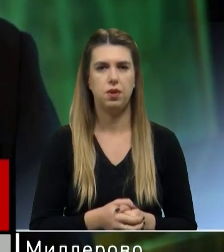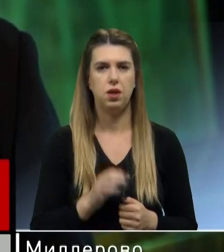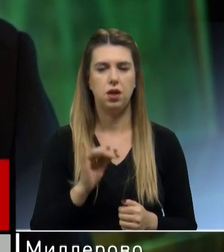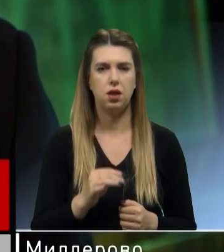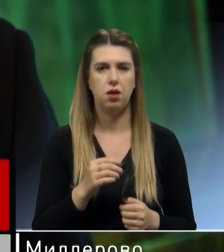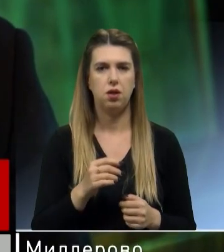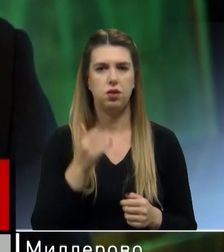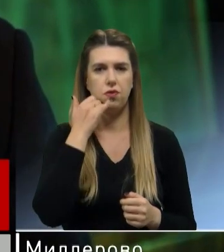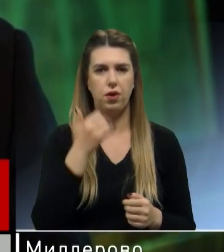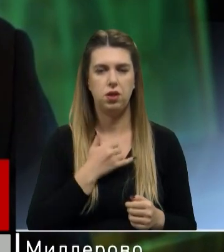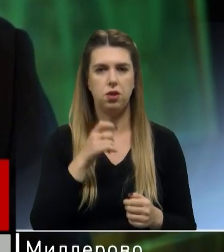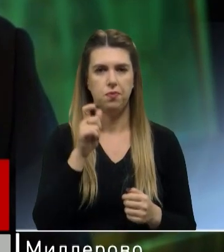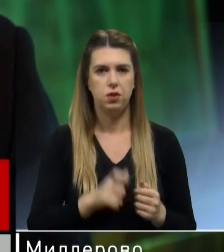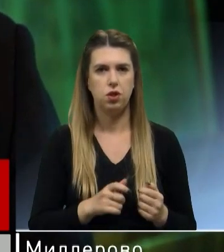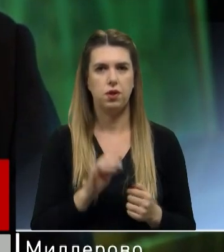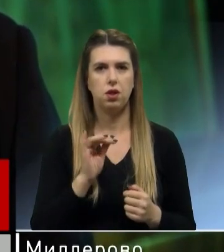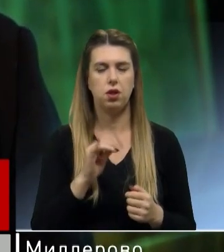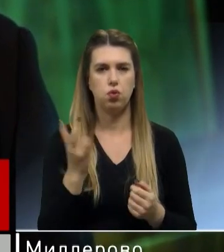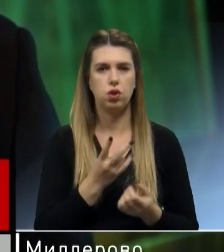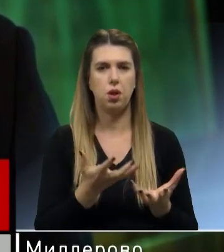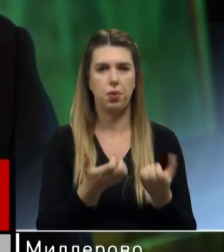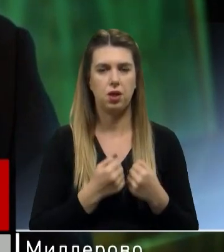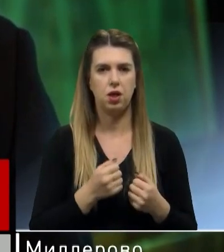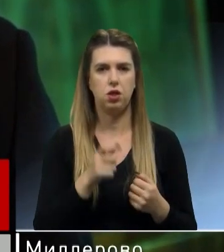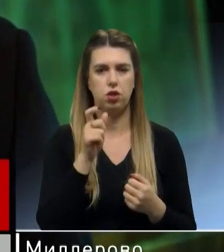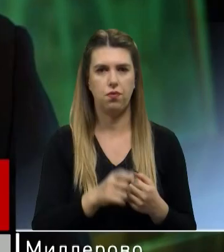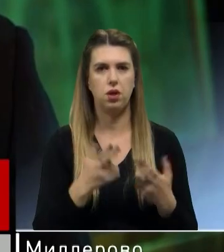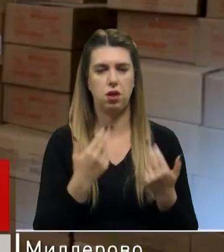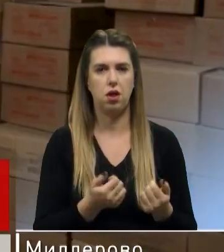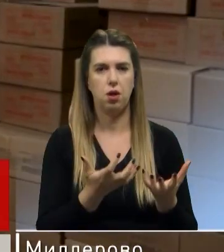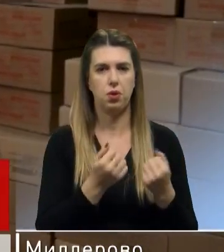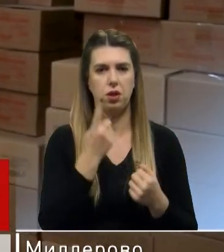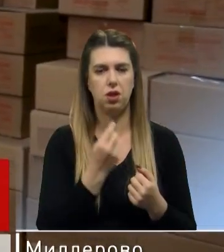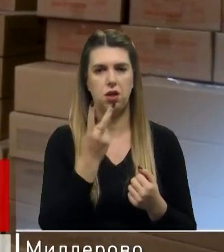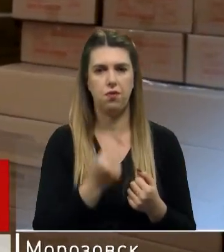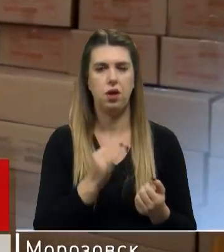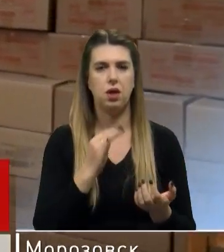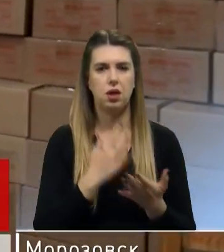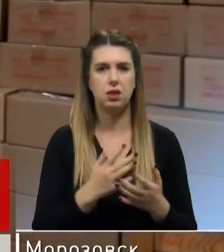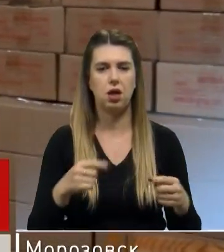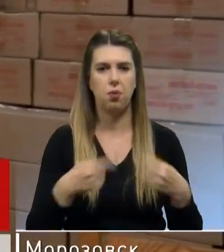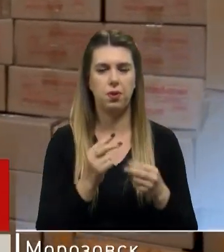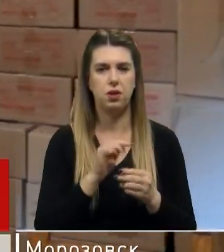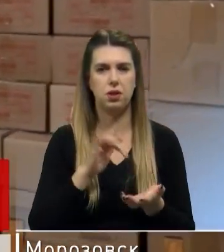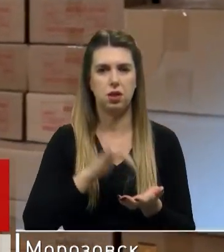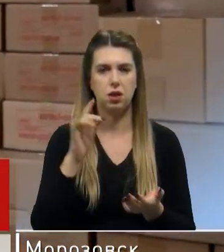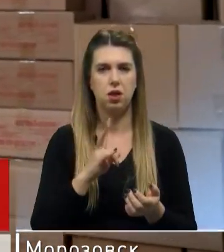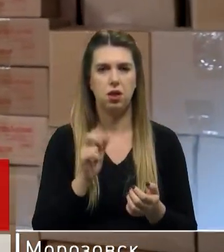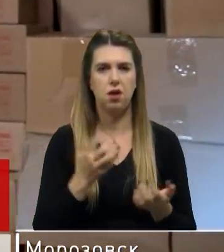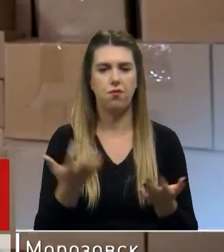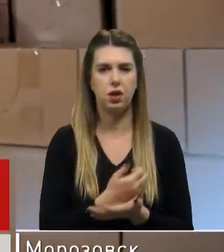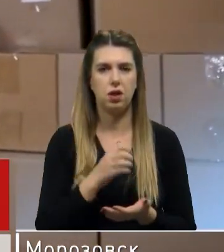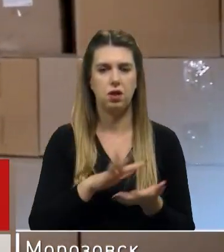линейная милиция нам звонит и говорит, примите, пожалуйста, да, на день, на два. Существует реабилитационный центр, на